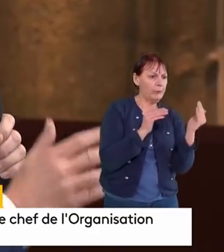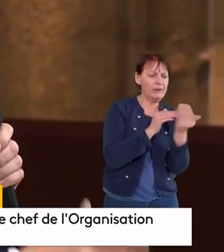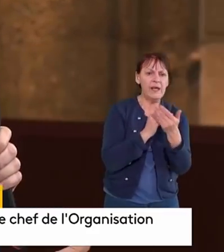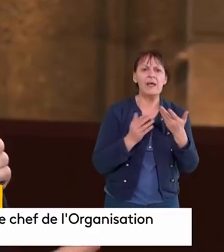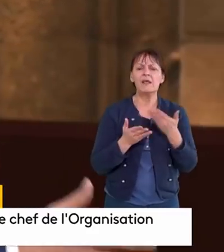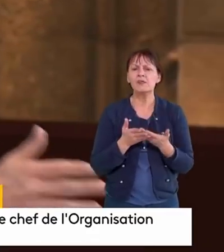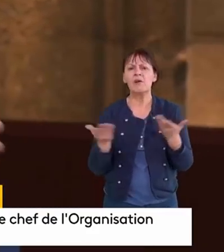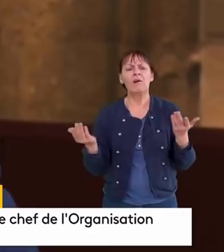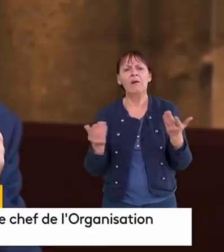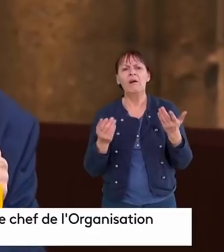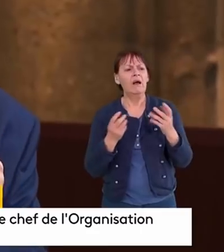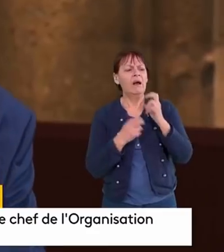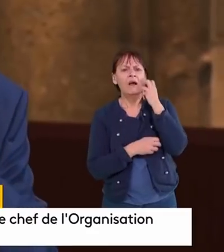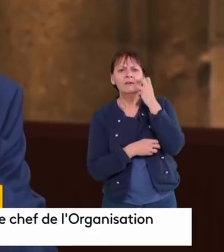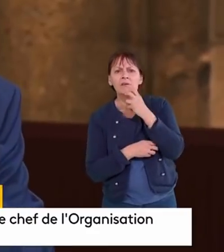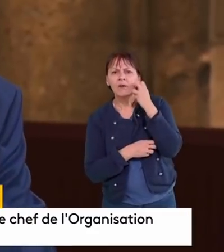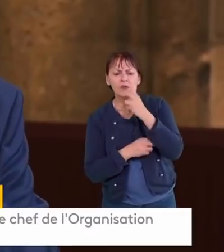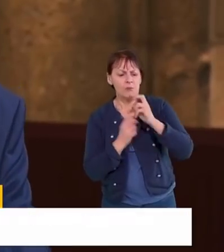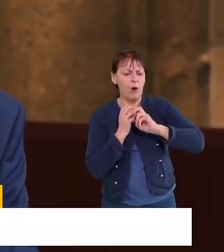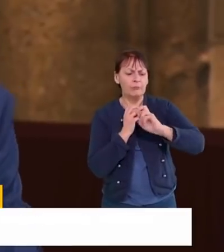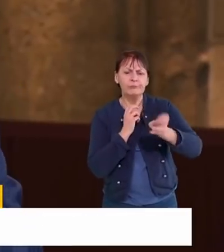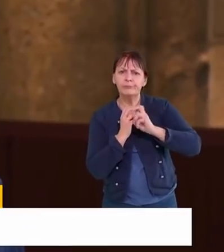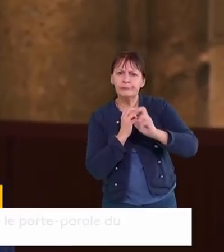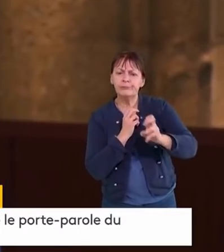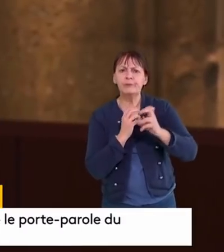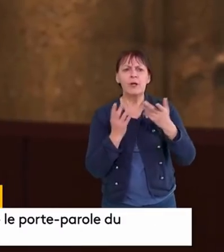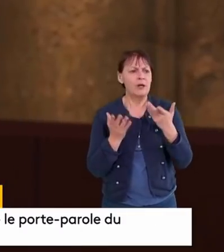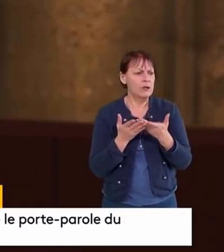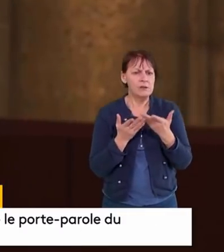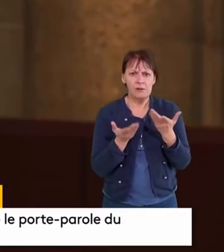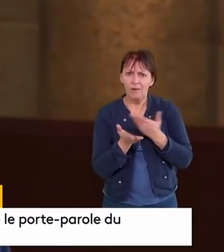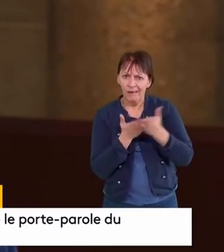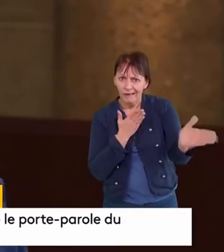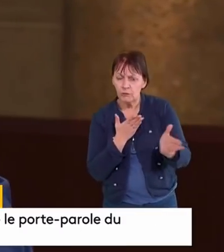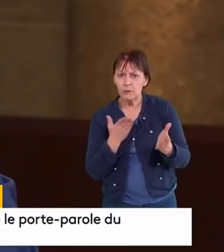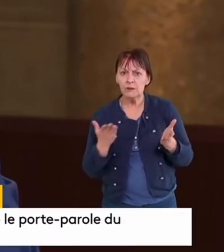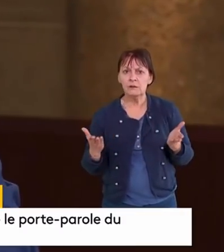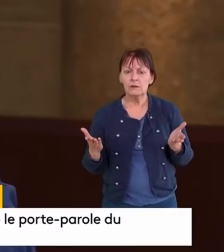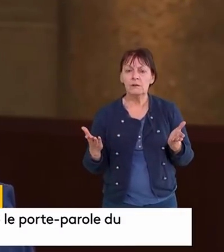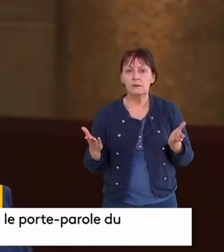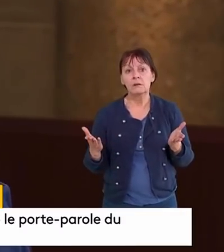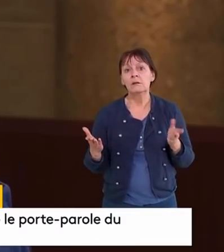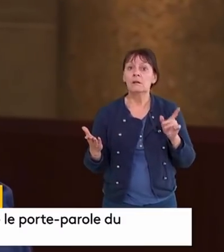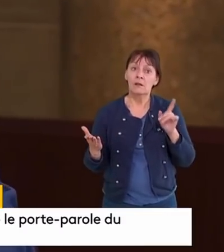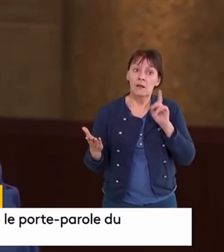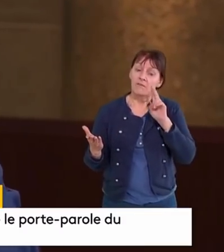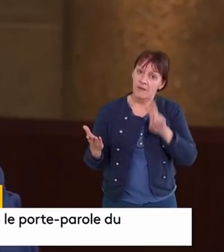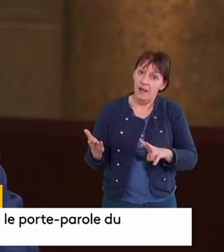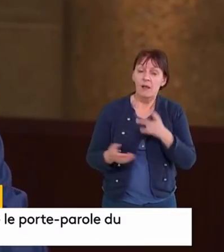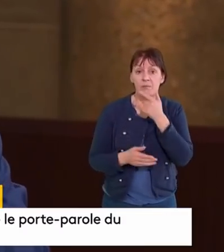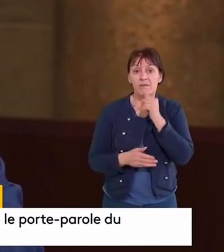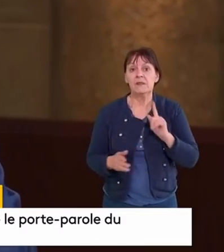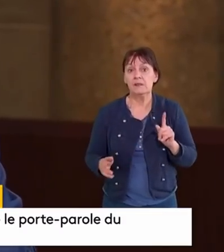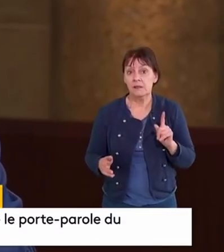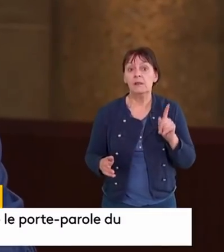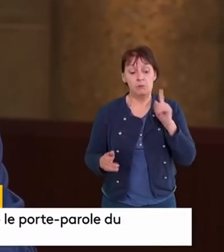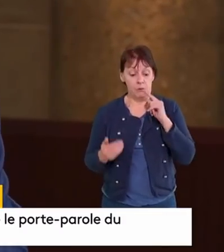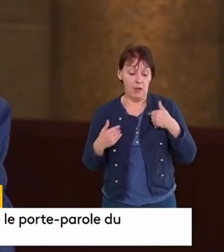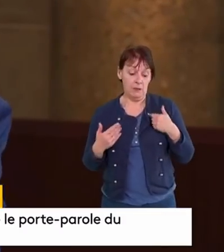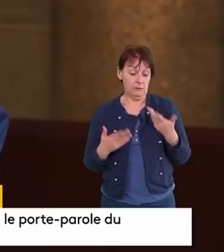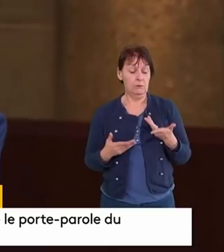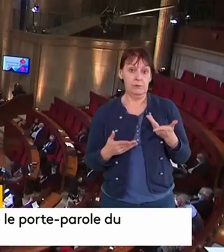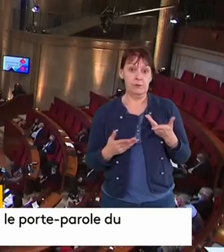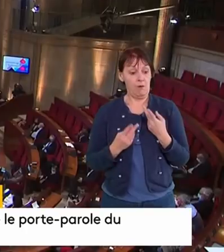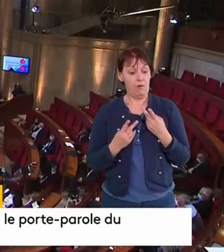urbains collectifs gratuits, c'est ce que nous on propose. C'est pas toujours évident parce que on sape les finances des collectivités. Bref, la sobriété